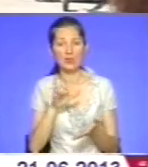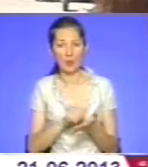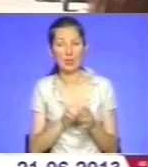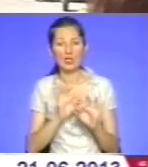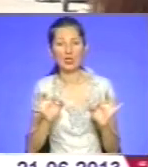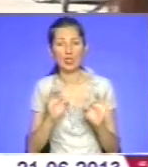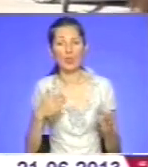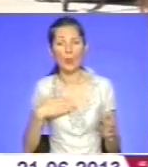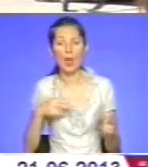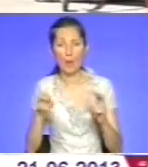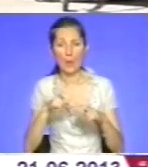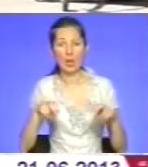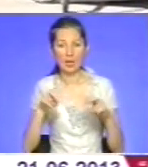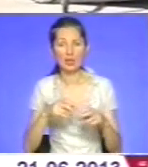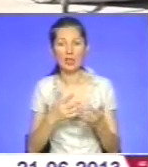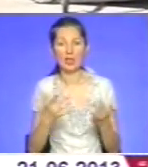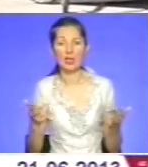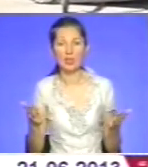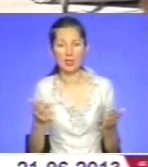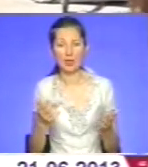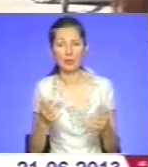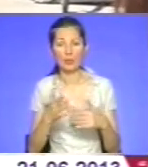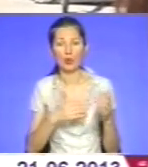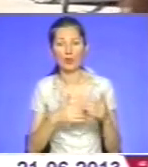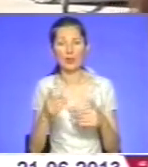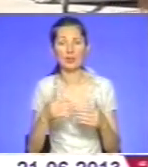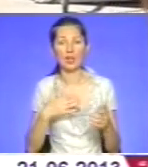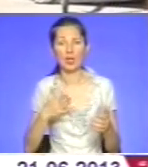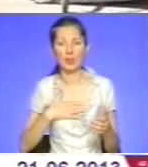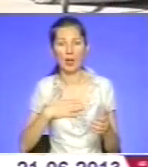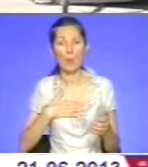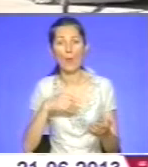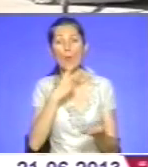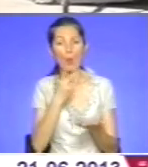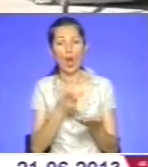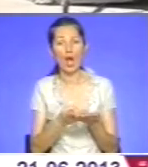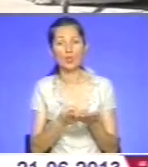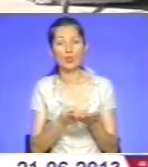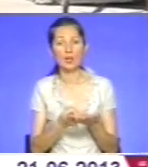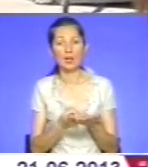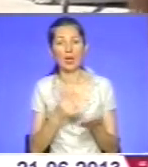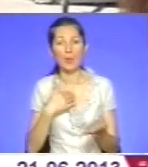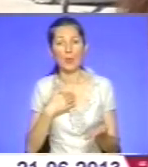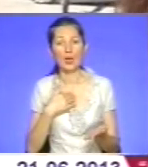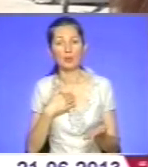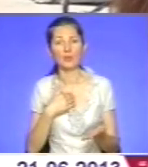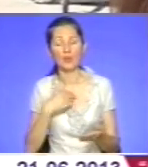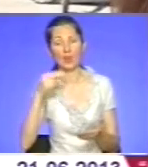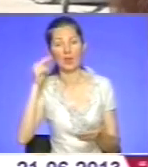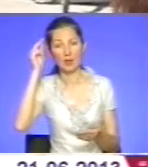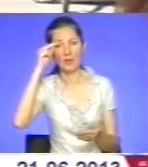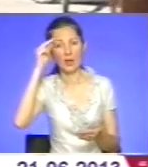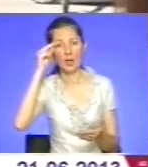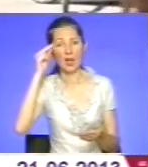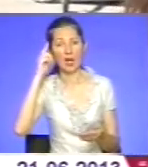Ми переглядали різні професії, нам показували, і ми засвоювали собі, що ми,